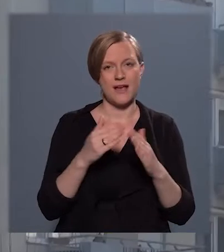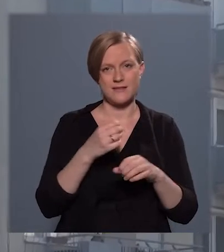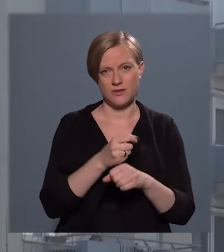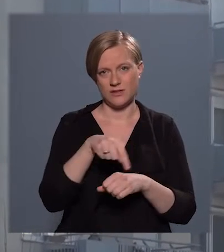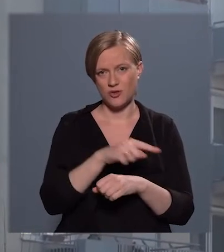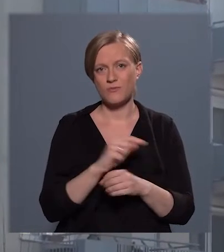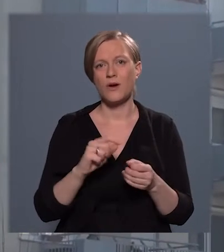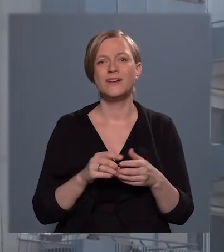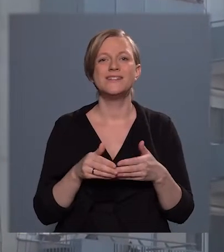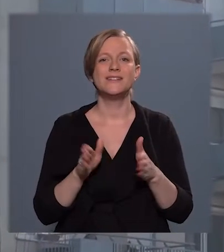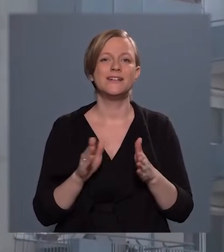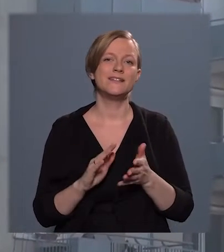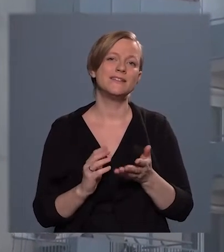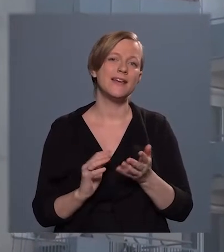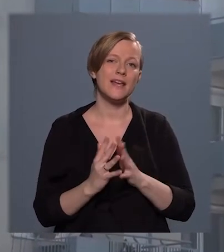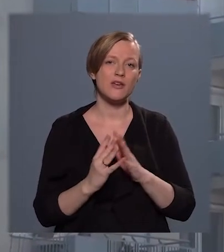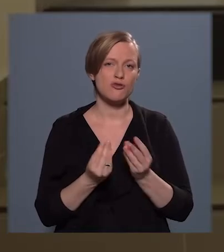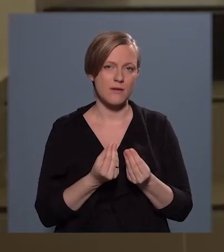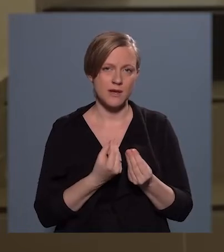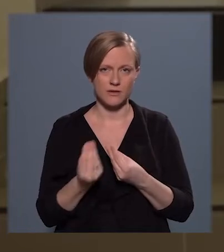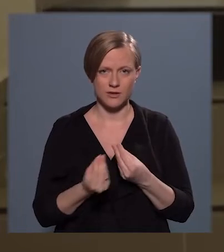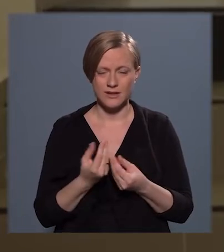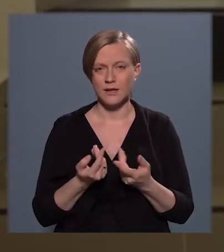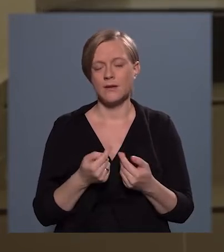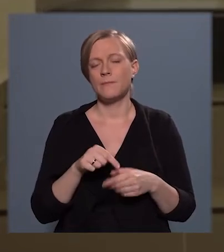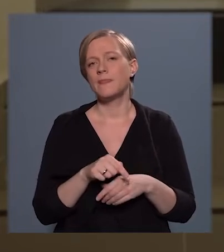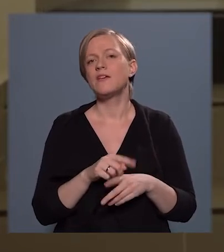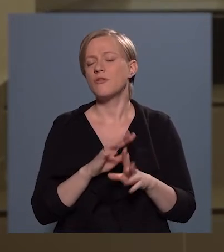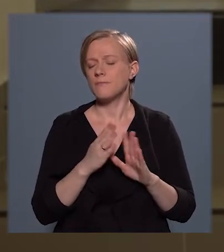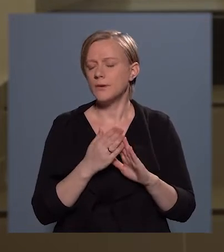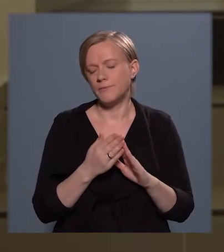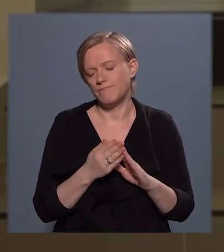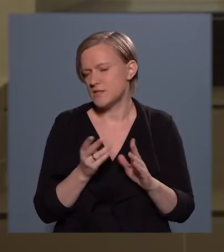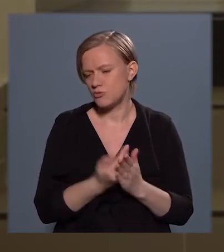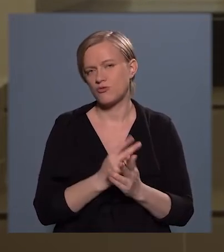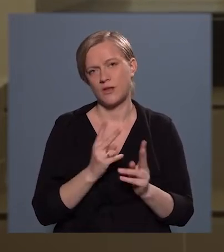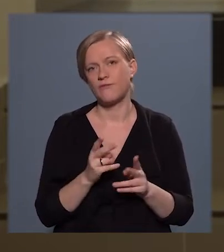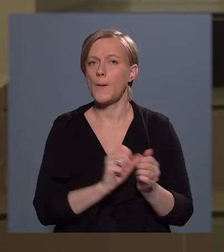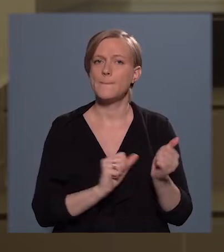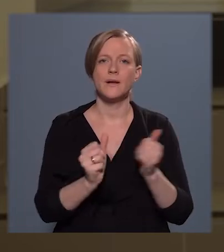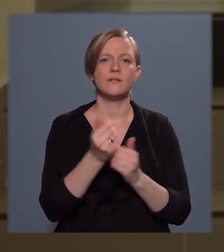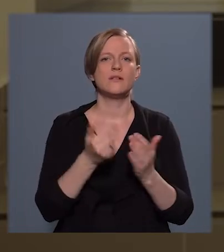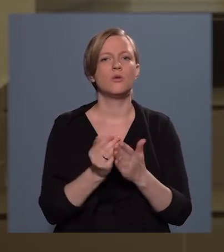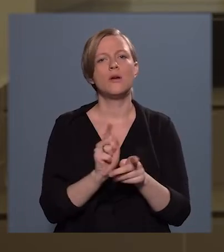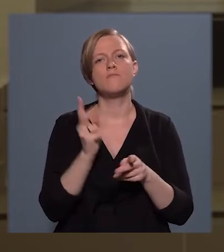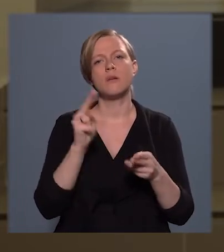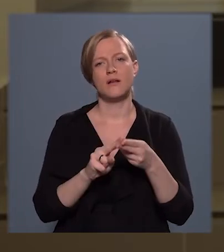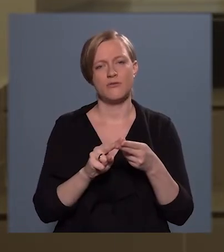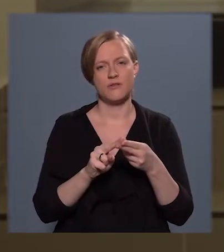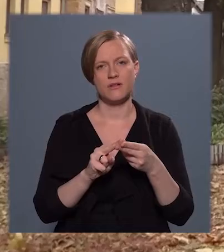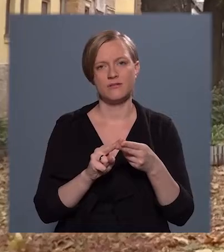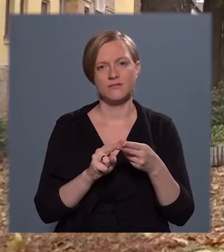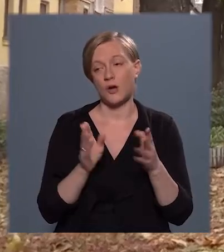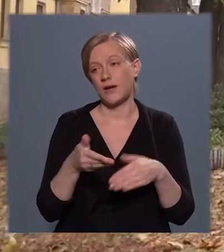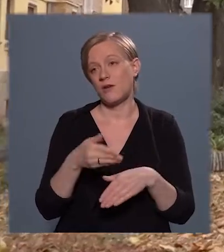égés terméket ad ki magából, és emiatt feltétlenül szükség van arra, hogy megelőzhessük azokat a baleseteket, amik akár